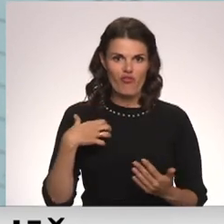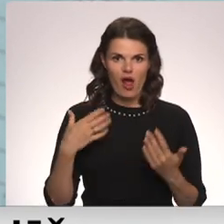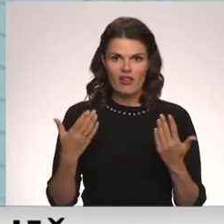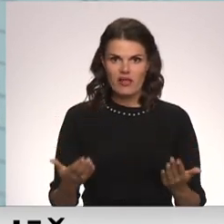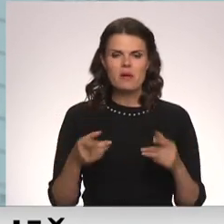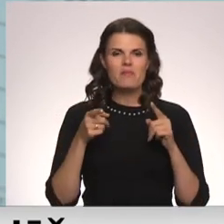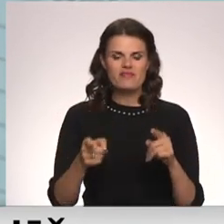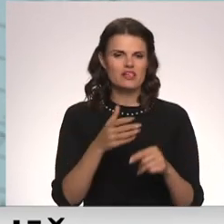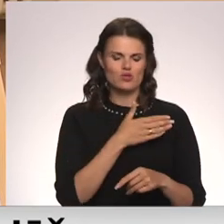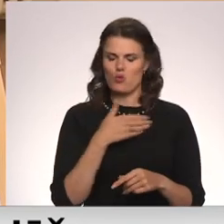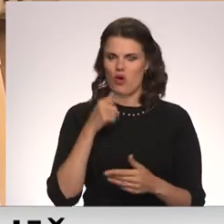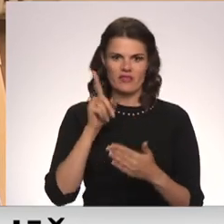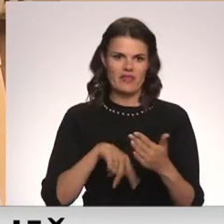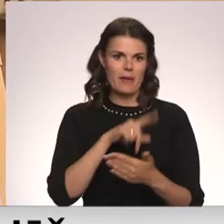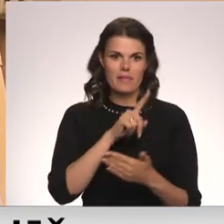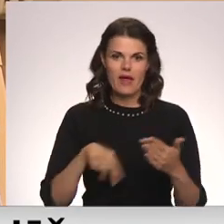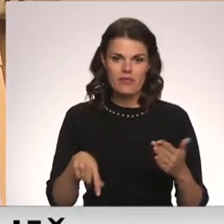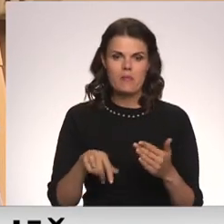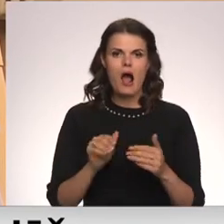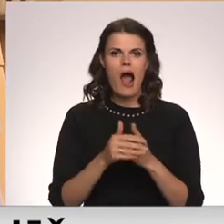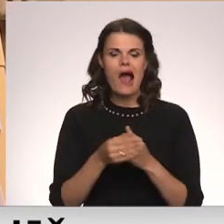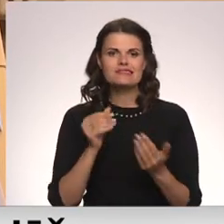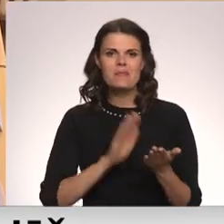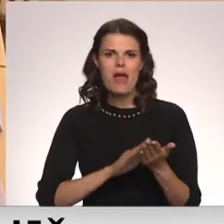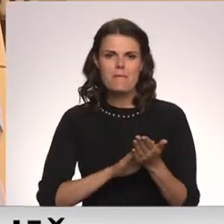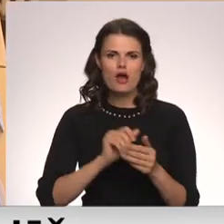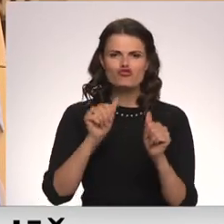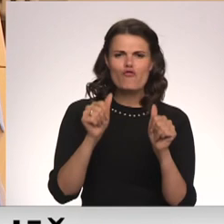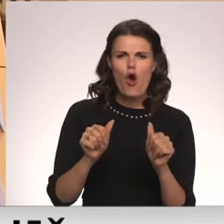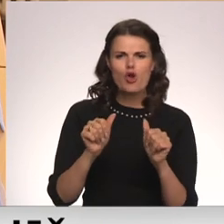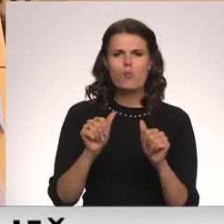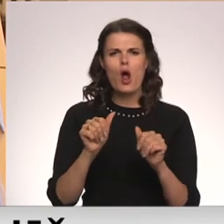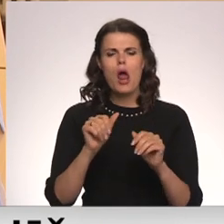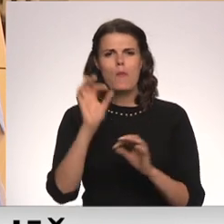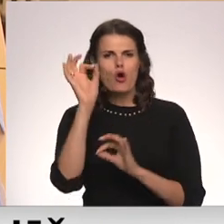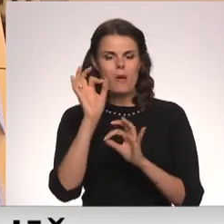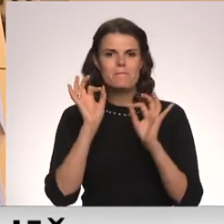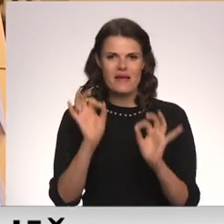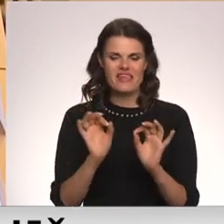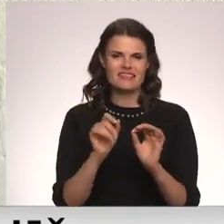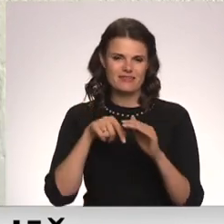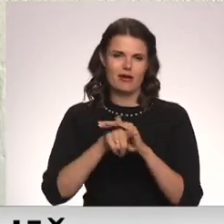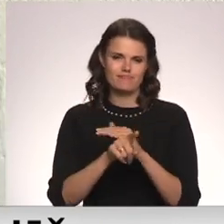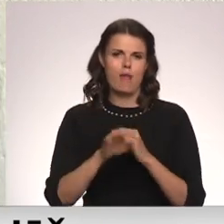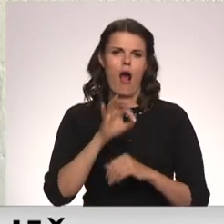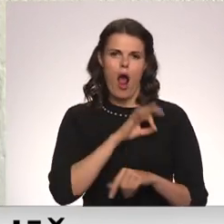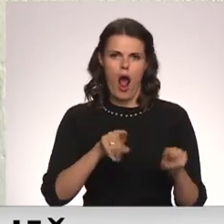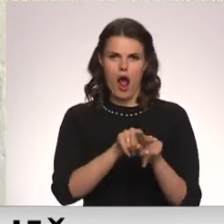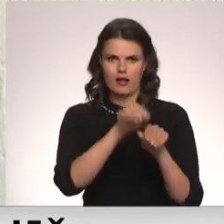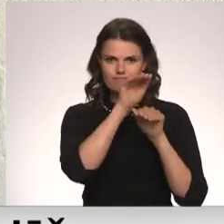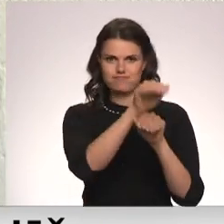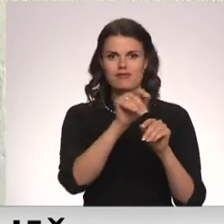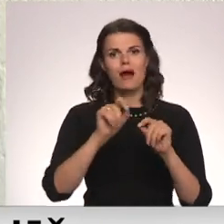ir ļoti nepieņemami. Aiz piemaksu formulām un koeficientiem patiesībā slēpjas algu iesaldēšana. Uzskata arī